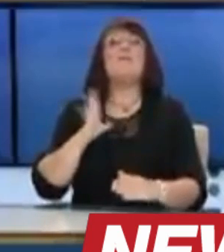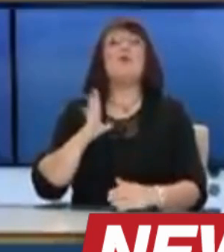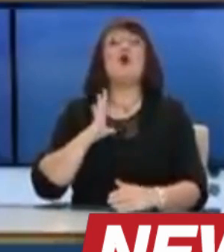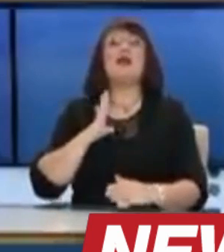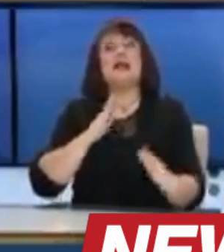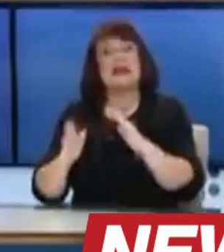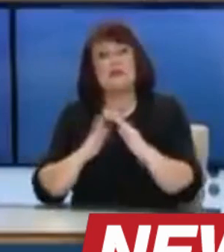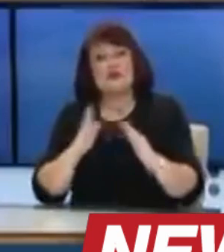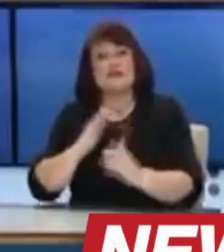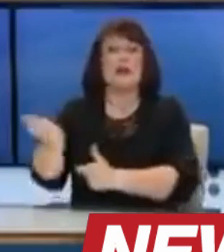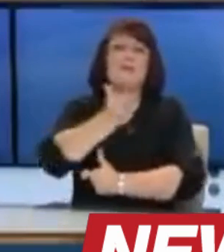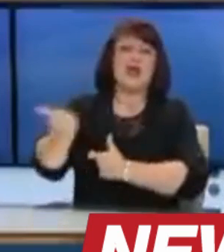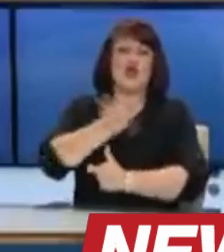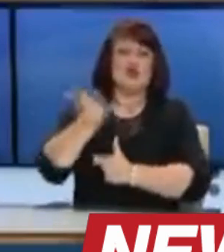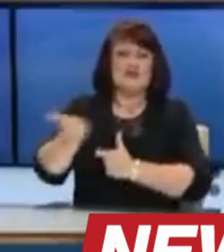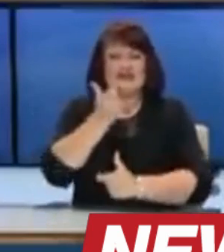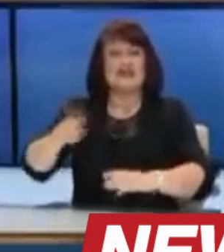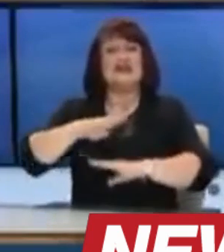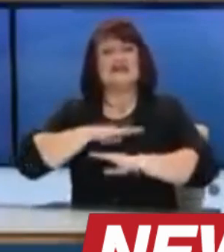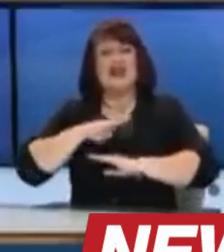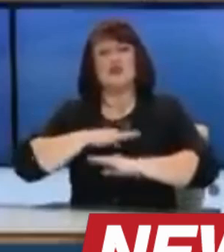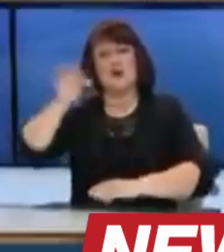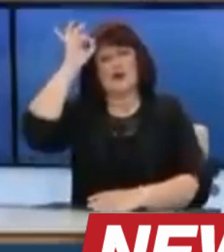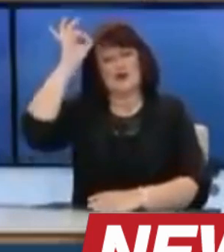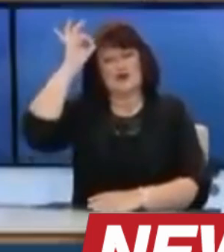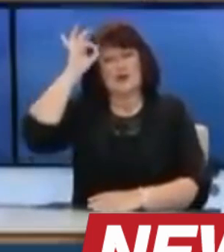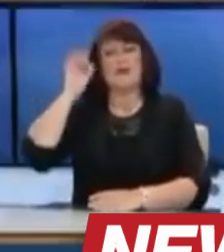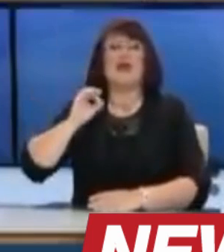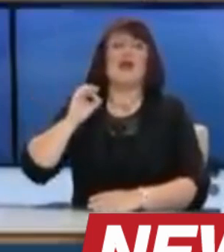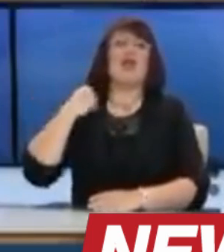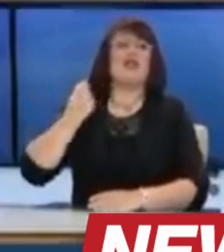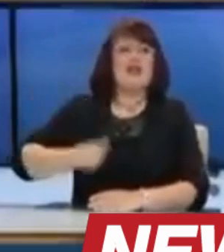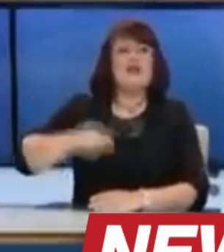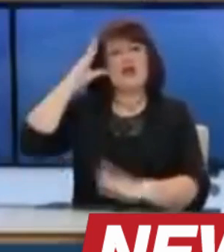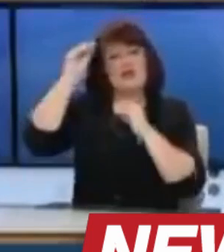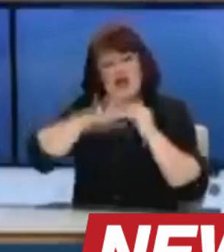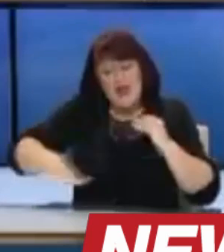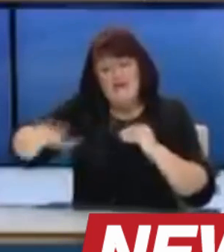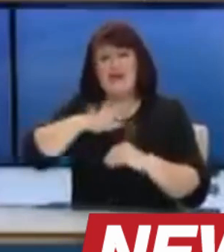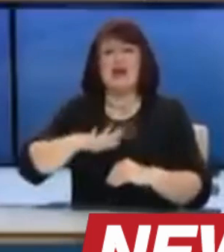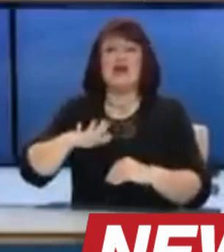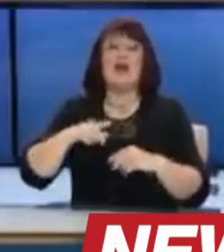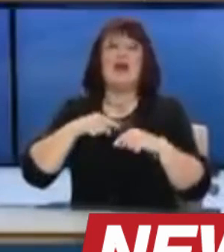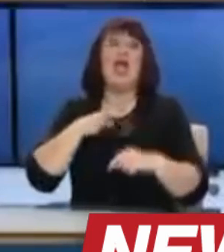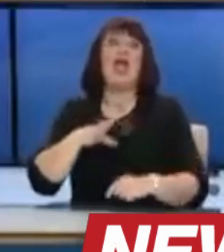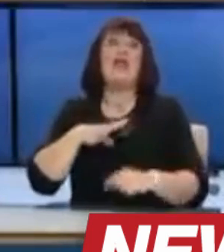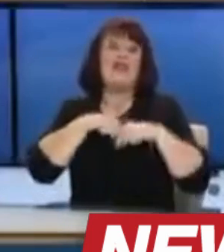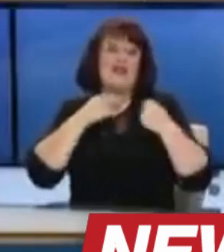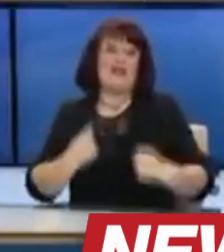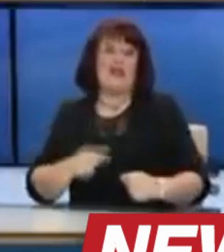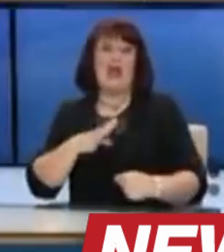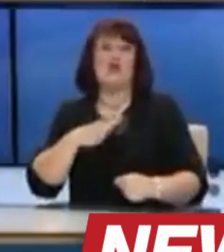των φυσικών καταστροφών, δήλωσε ο Πρωθυπουργός και άφησε άφωνους όσους τον παρακολουθούσαν. Δηλαδή, οι πολίτες θα